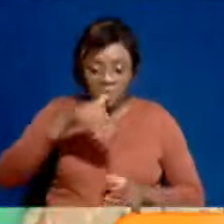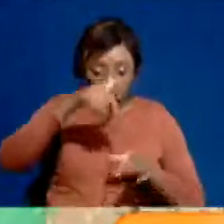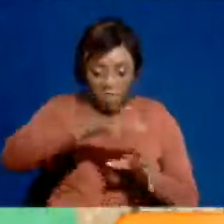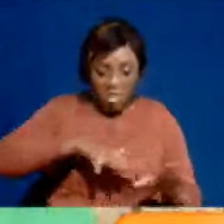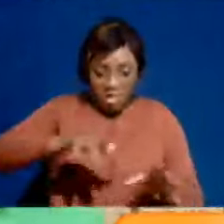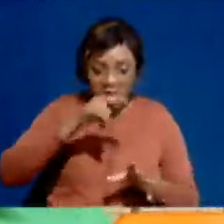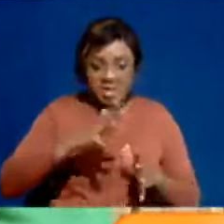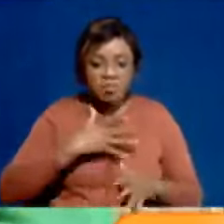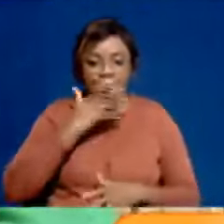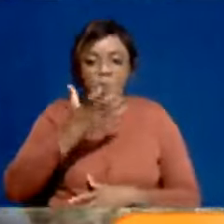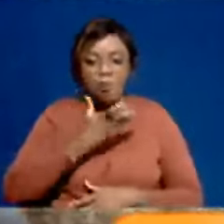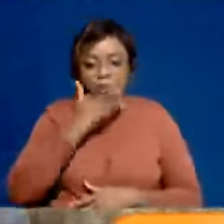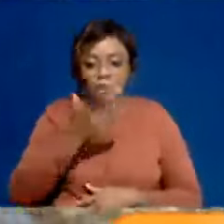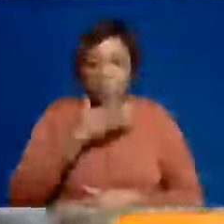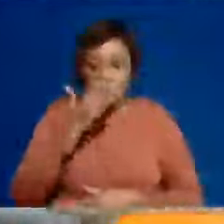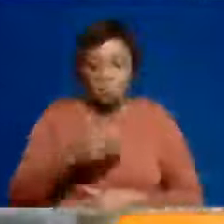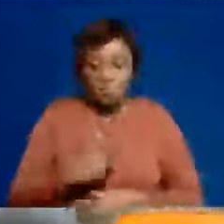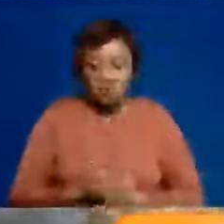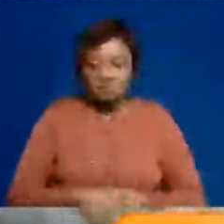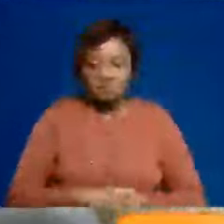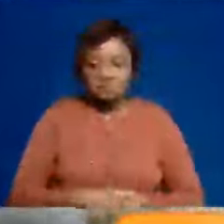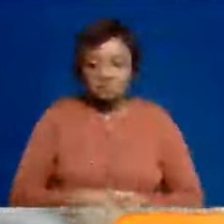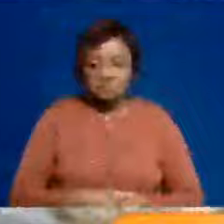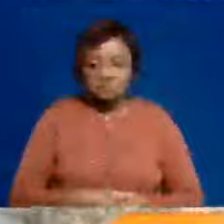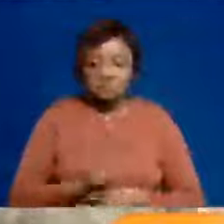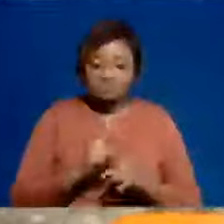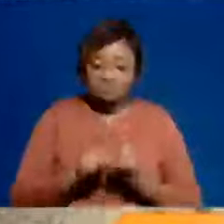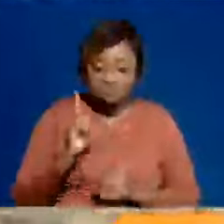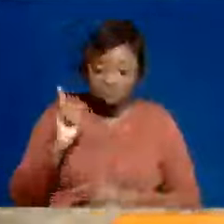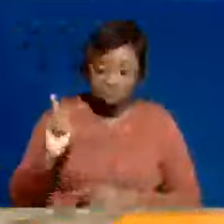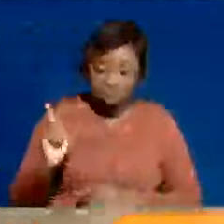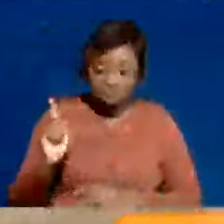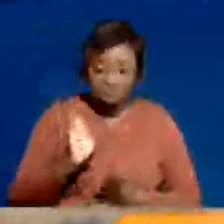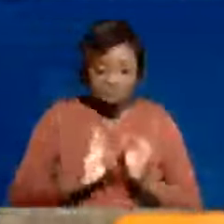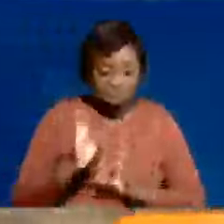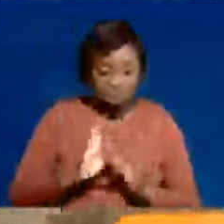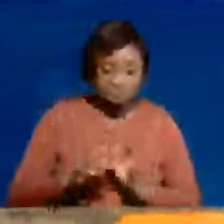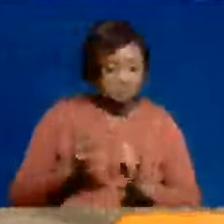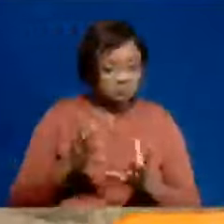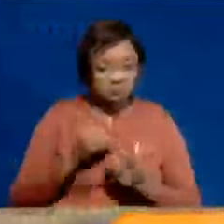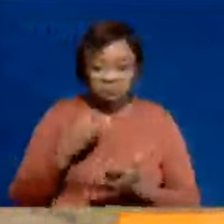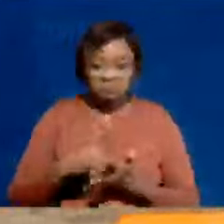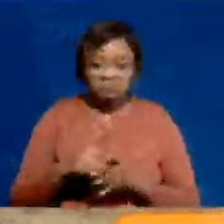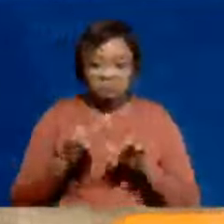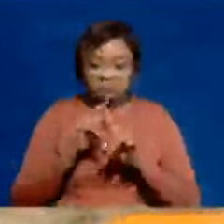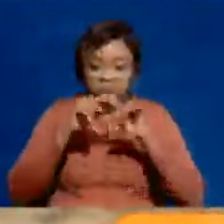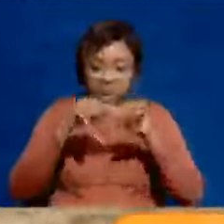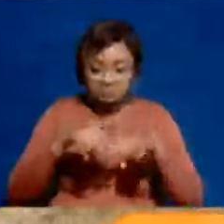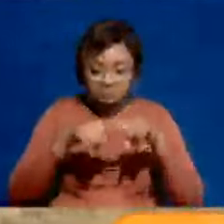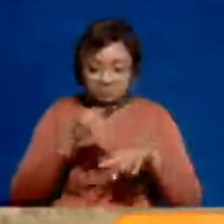katika nyumba za nguruwe zetu. Hata hivyo, gharama ya kuanzisha mbinu hii inategemea ukubwa